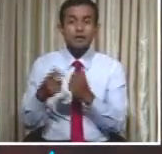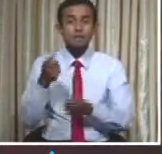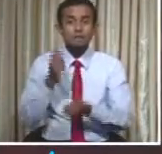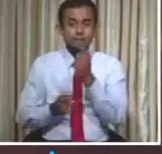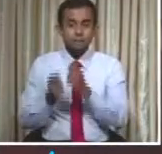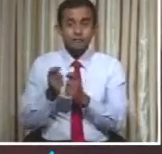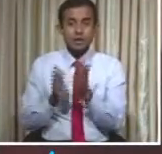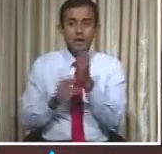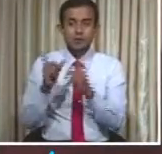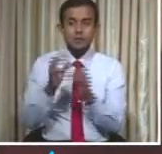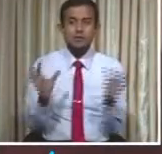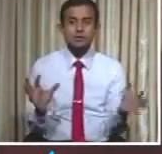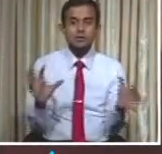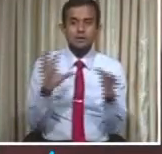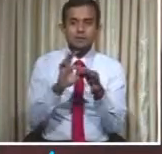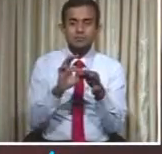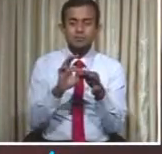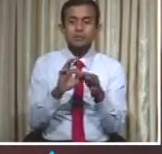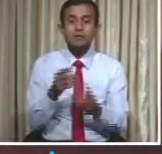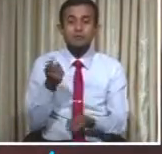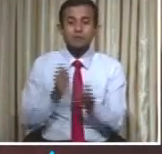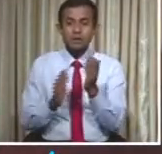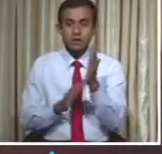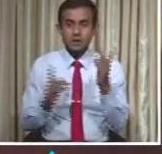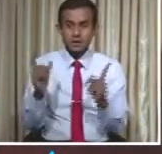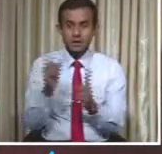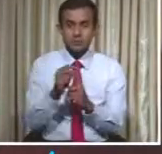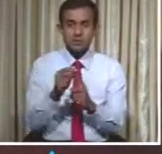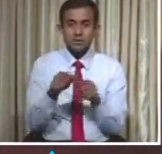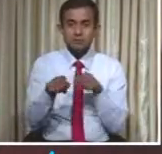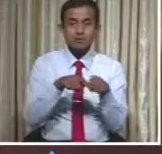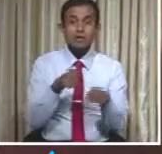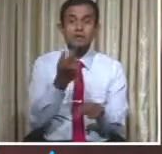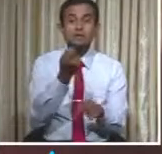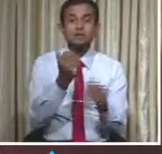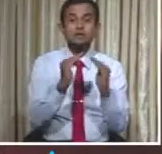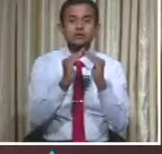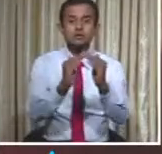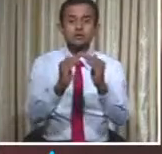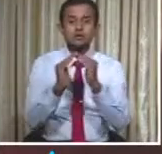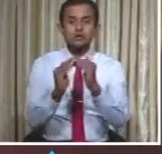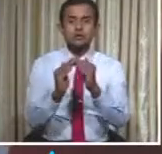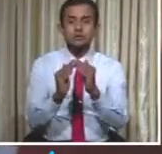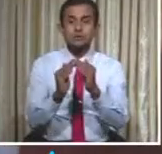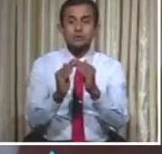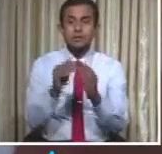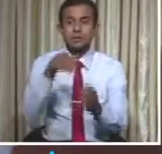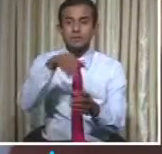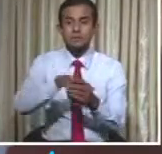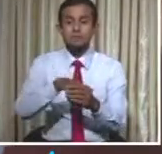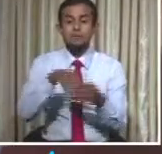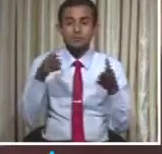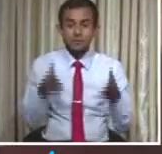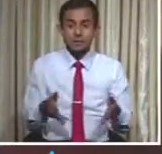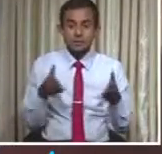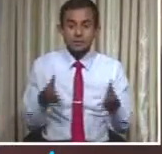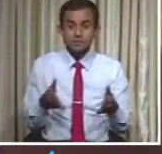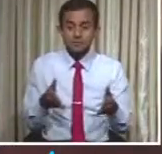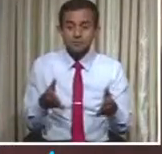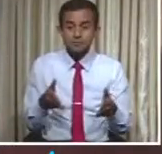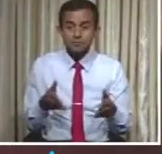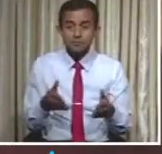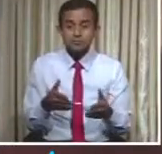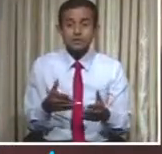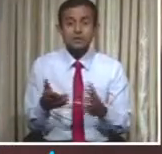ඒකට සම්බන්ධ වෙන්න ඕන. මොකද වෙළඳ මාත්‍යංශයත් ඔබ ඒ වගේම ආර්ථික මධ්‍යස්ථාන මේවා හරහා තමයි මේ